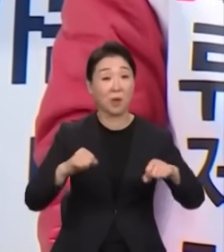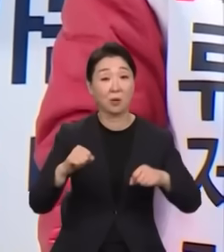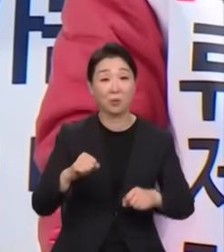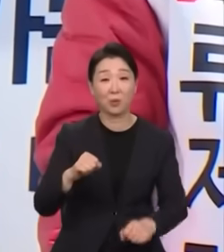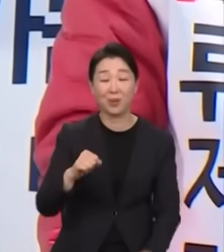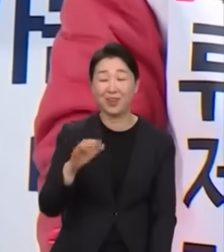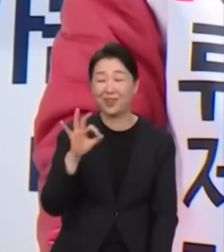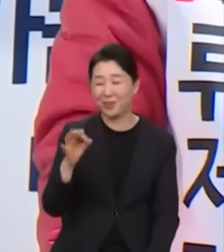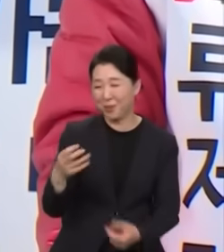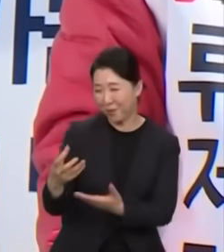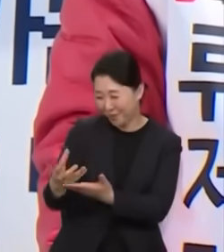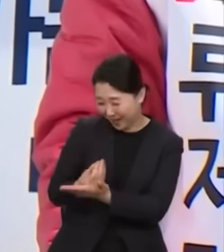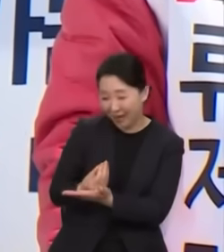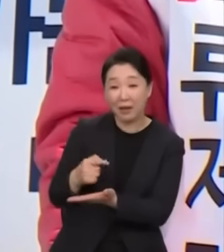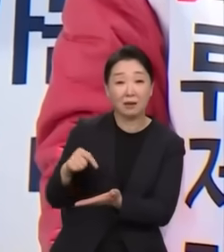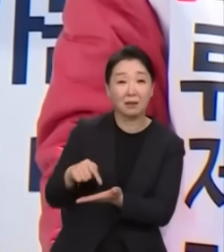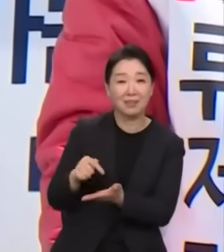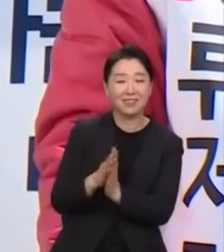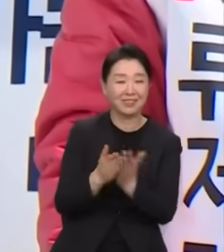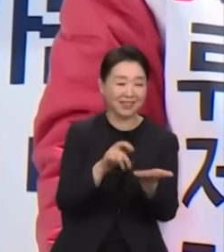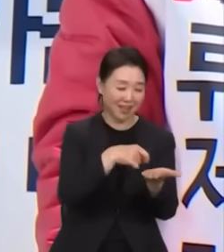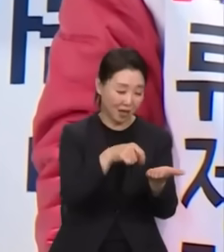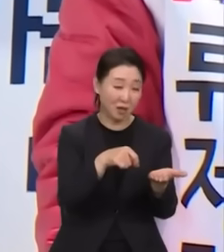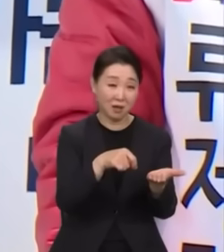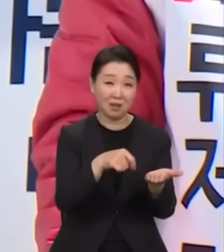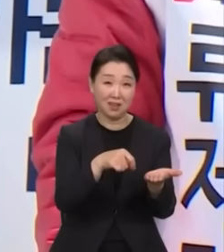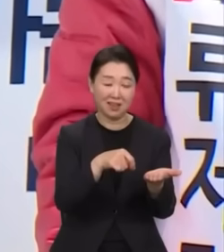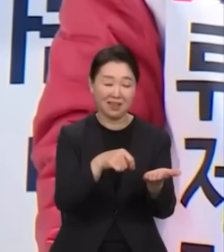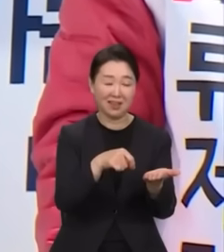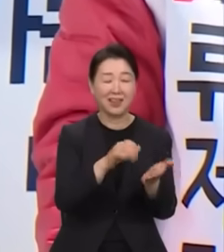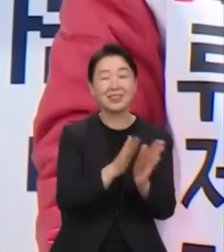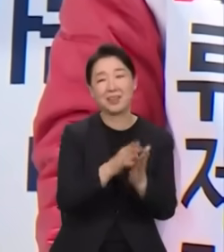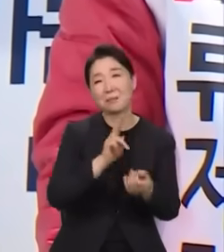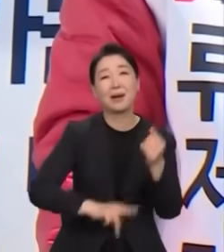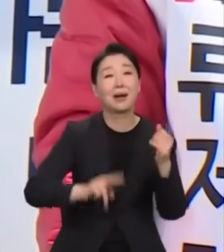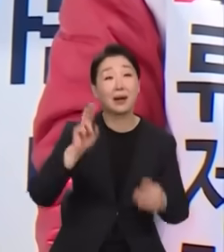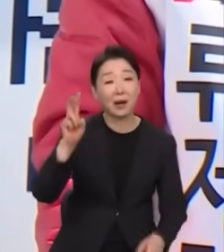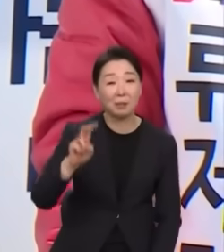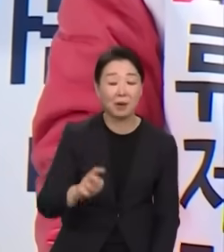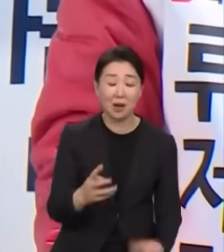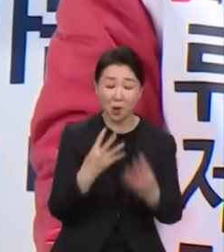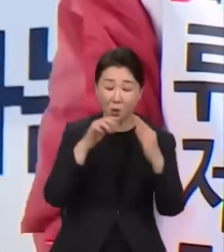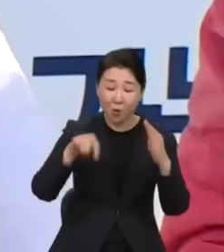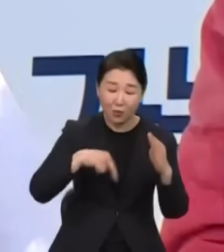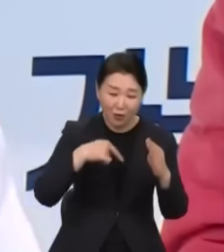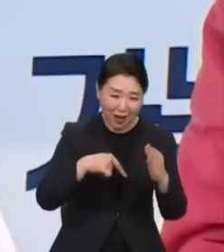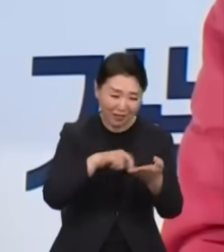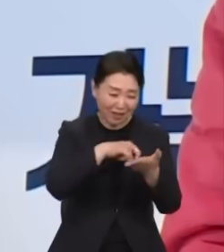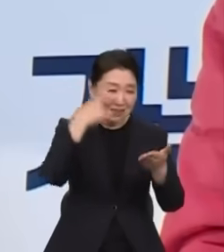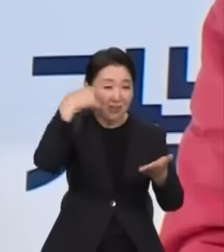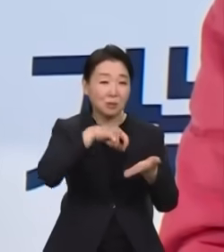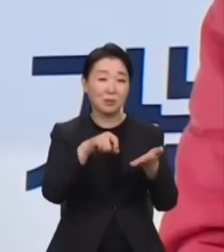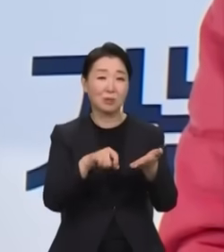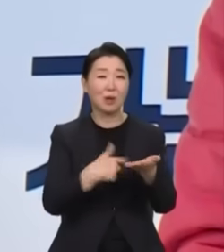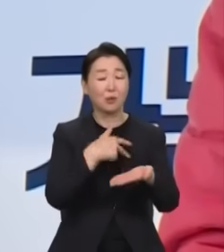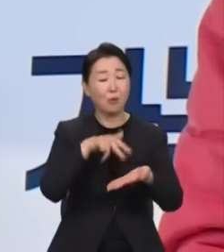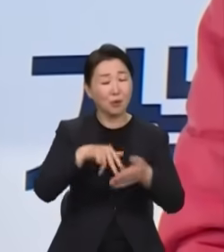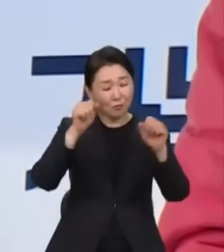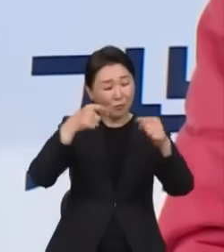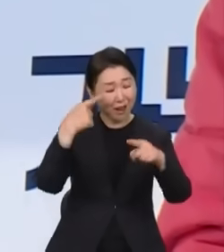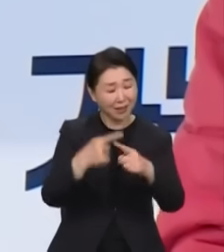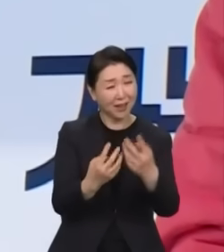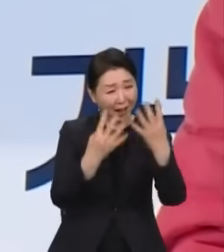영치금 받아뜯고 책 써서 책 받아 풀 겁니다. 옥중수기 같은 거 쓸 겁니다. 독립운동하다 감옥 가는 겁니까?